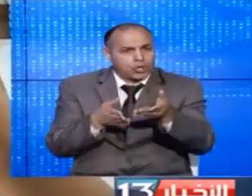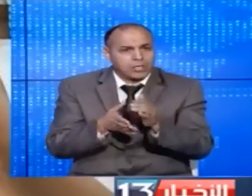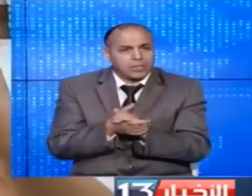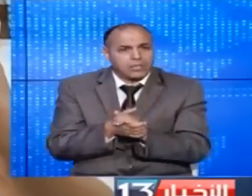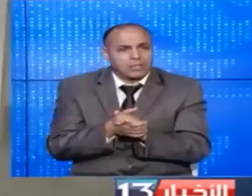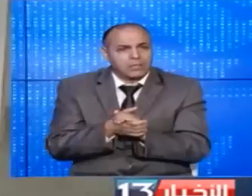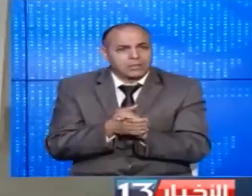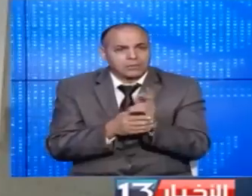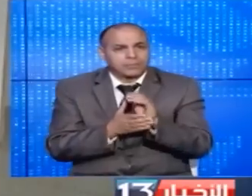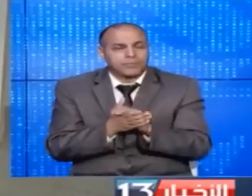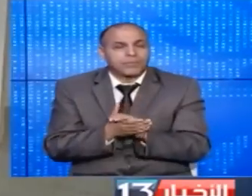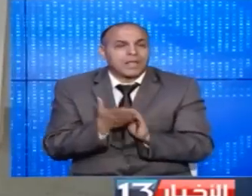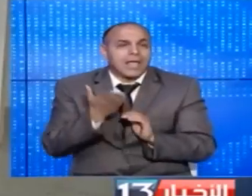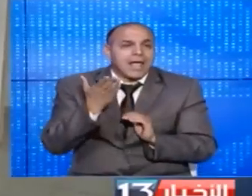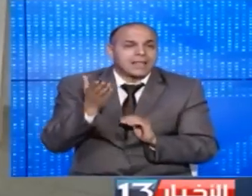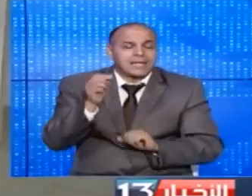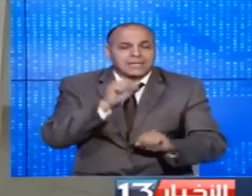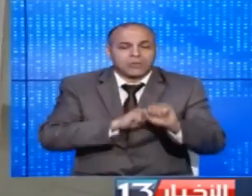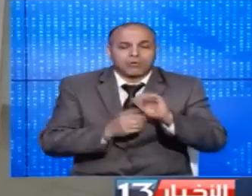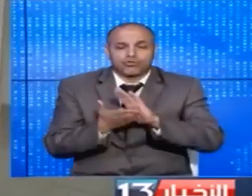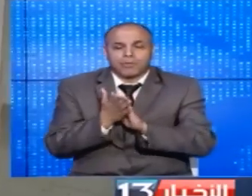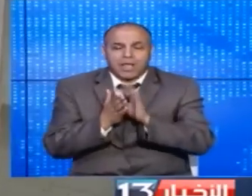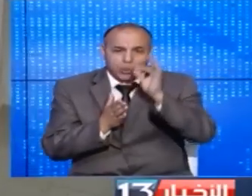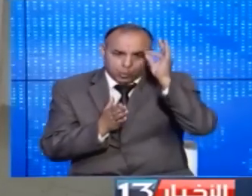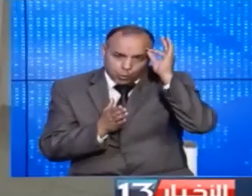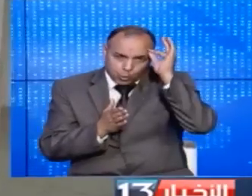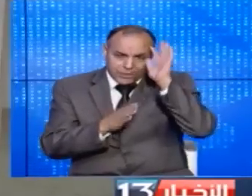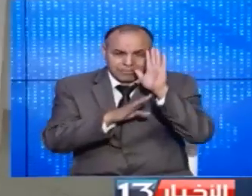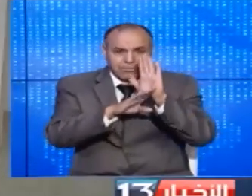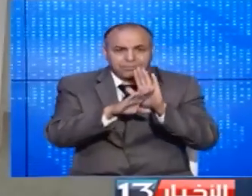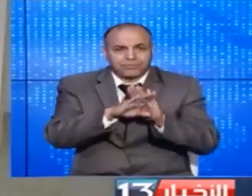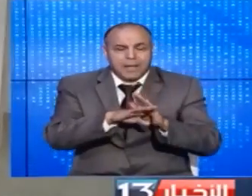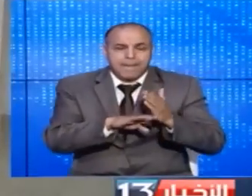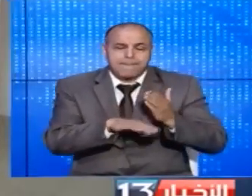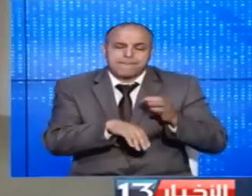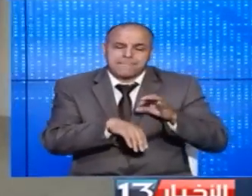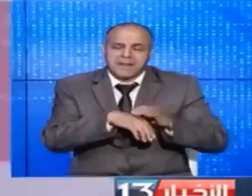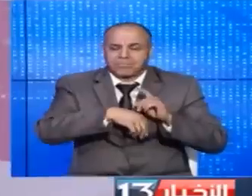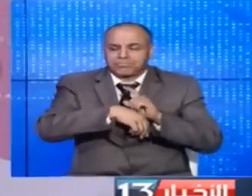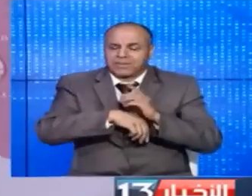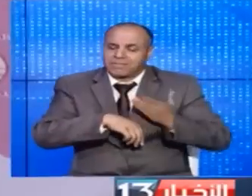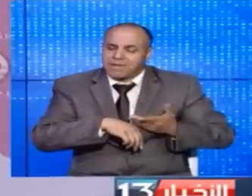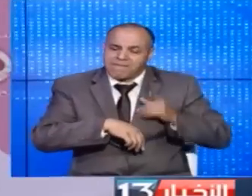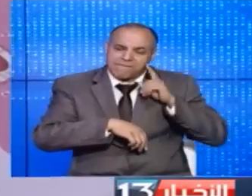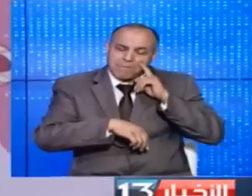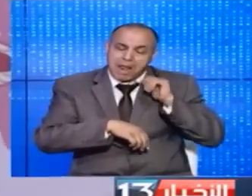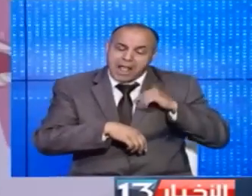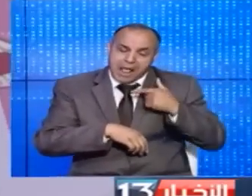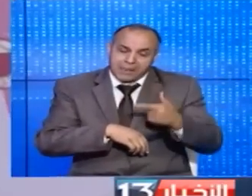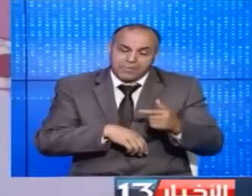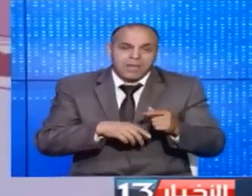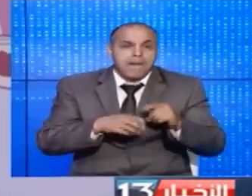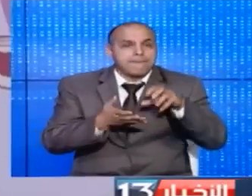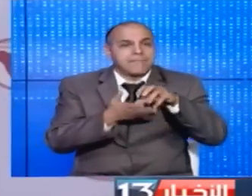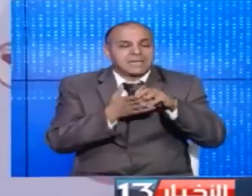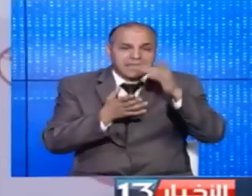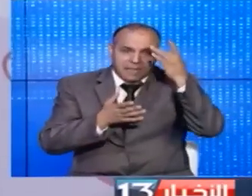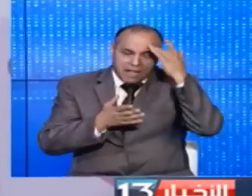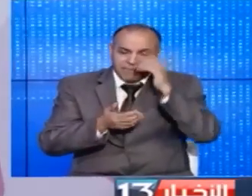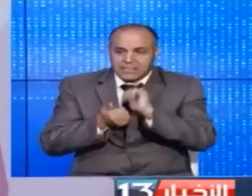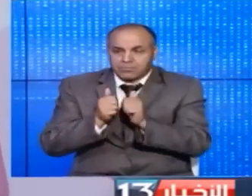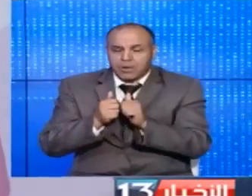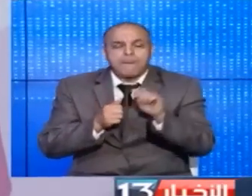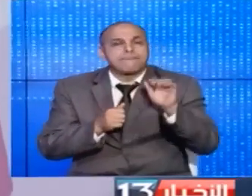نداويوه بالكدا. هذا وتنظم الجمعية التونسية لرعاية مرضى سرطان الثدي هذا الأحد بالمركز الثقافي